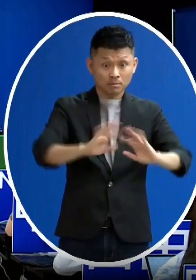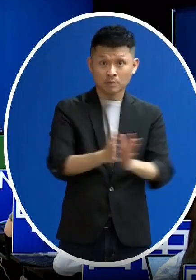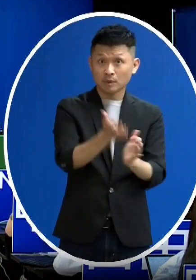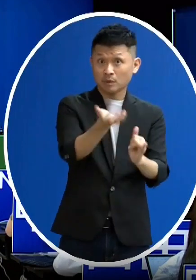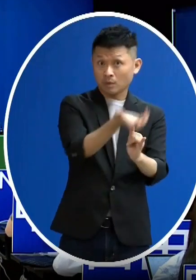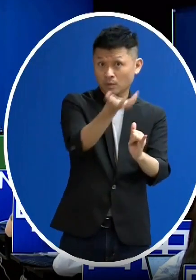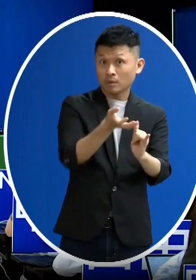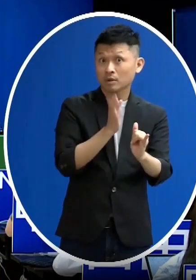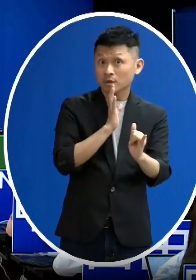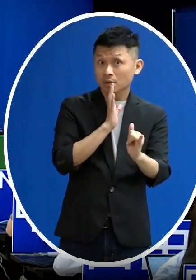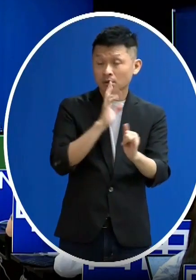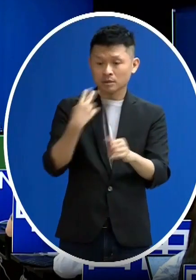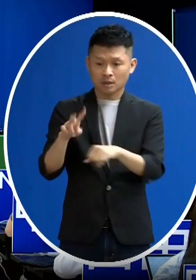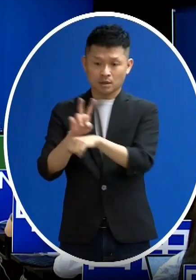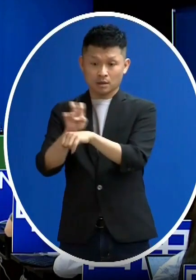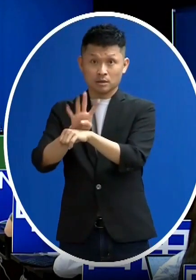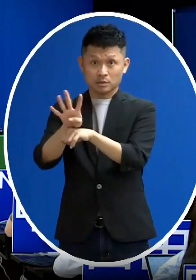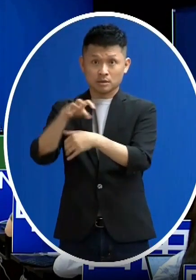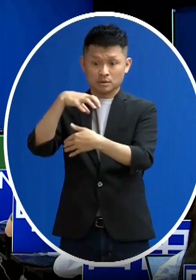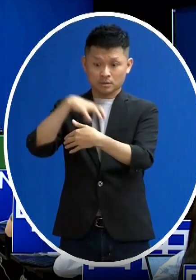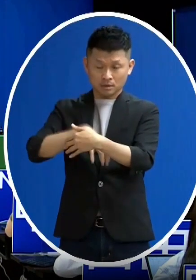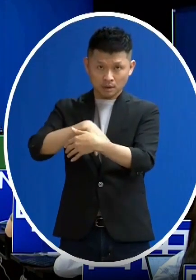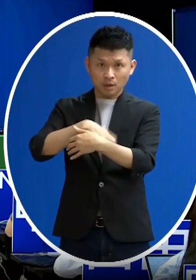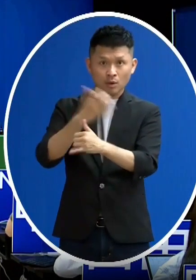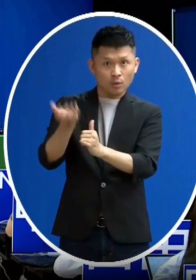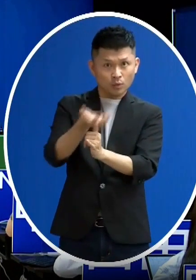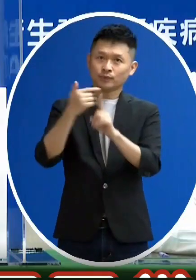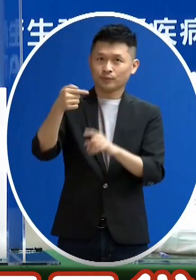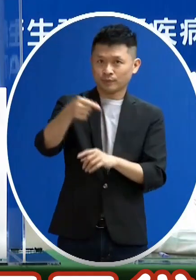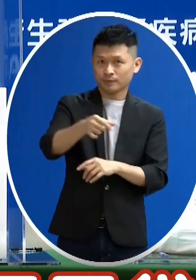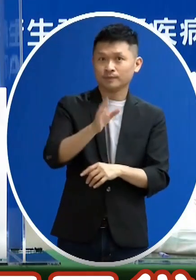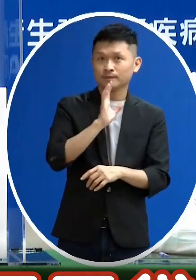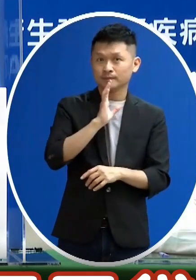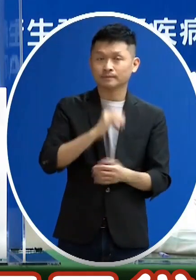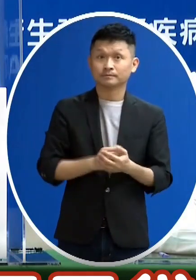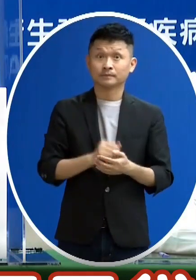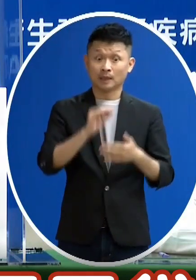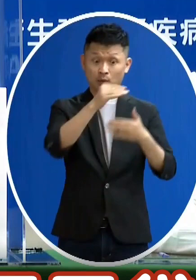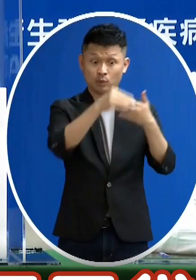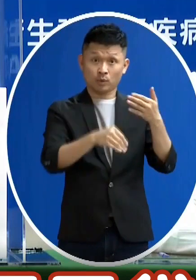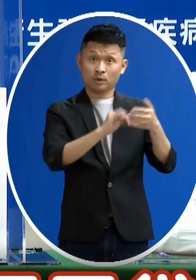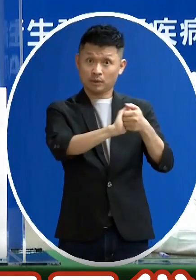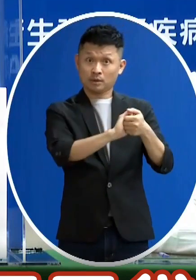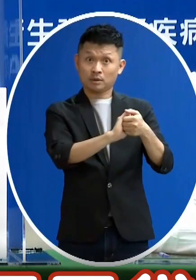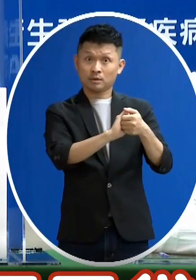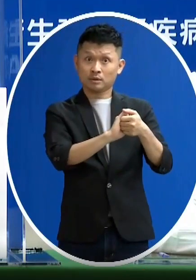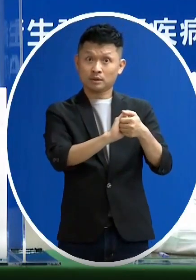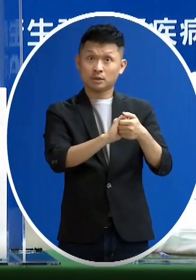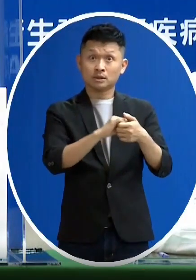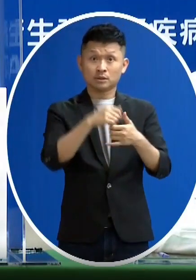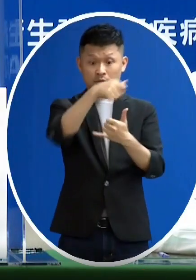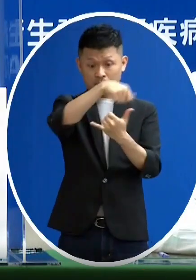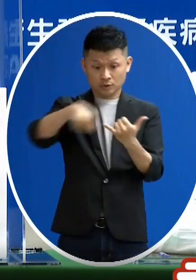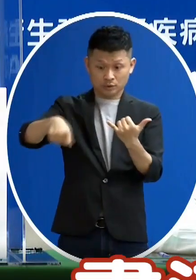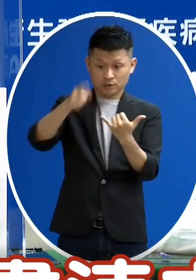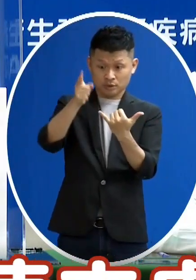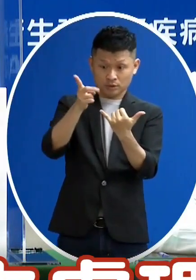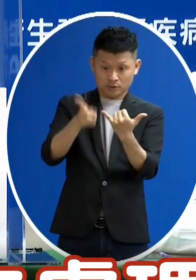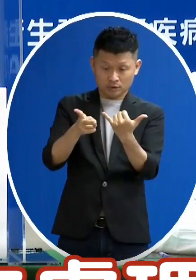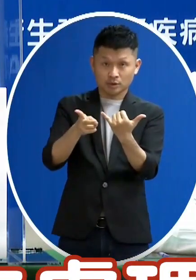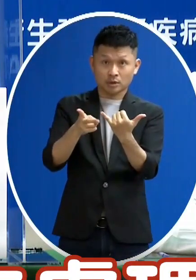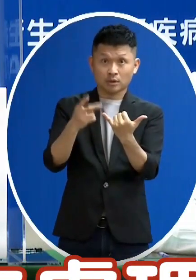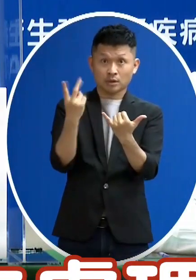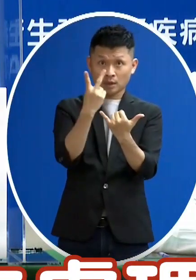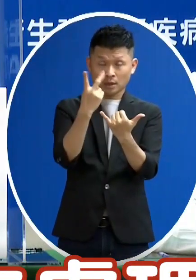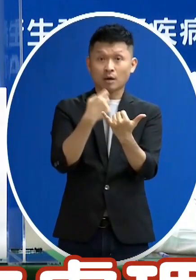们没有规定要24小时内火化，这有没有矛盾的地方？ 在我们的规定就是要2层丝带不得打开，那